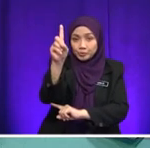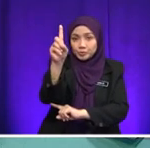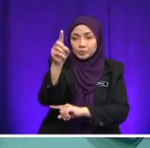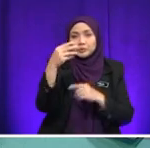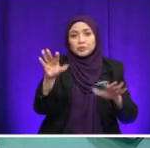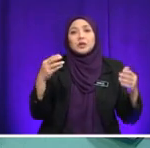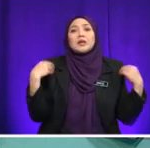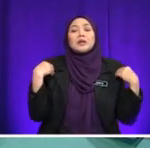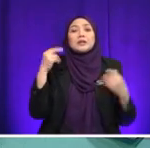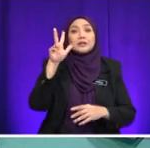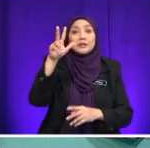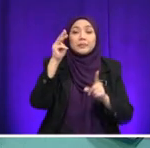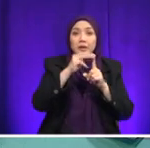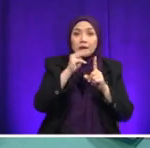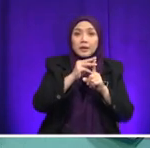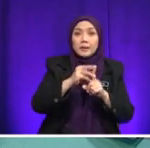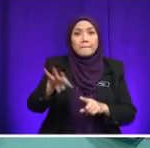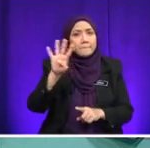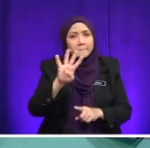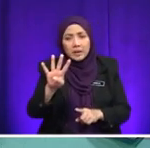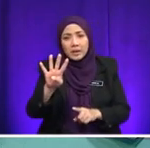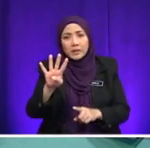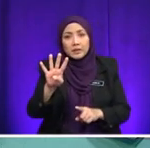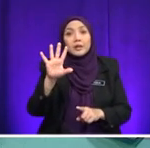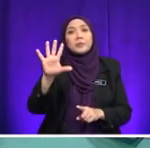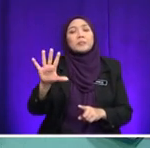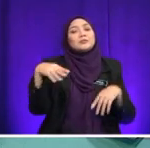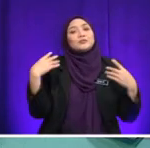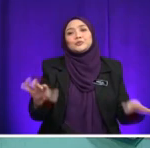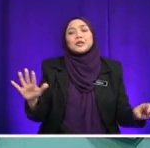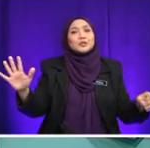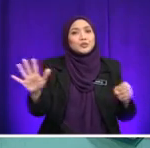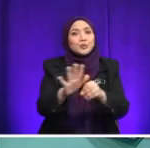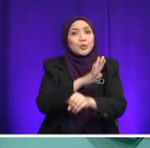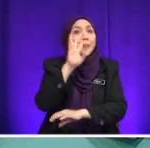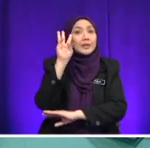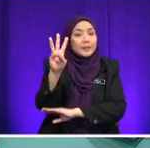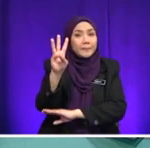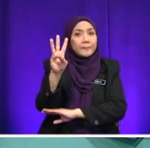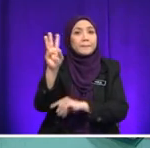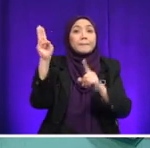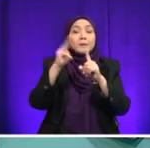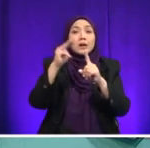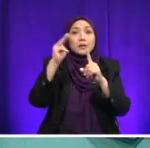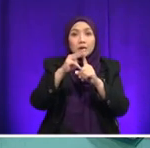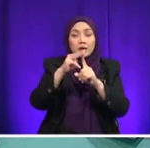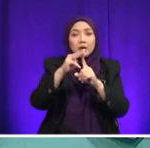ada dah tiga marka maka ke-4 maka kelima dan itu kalau